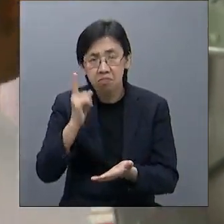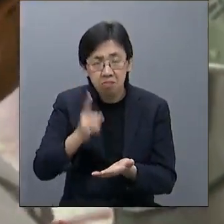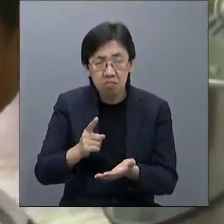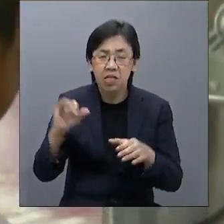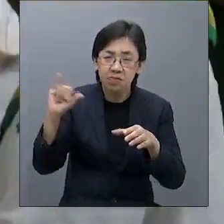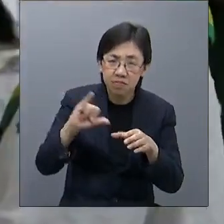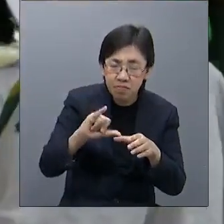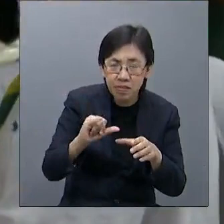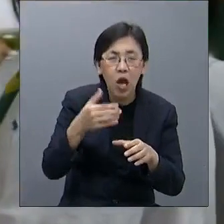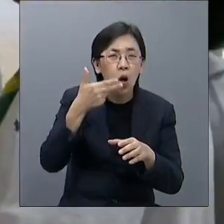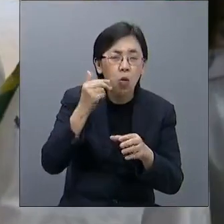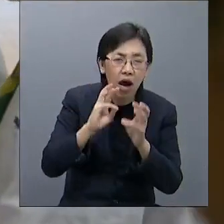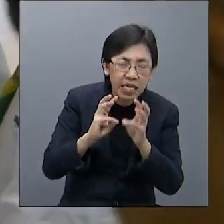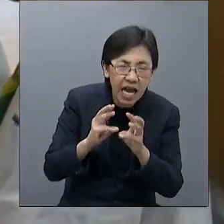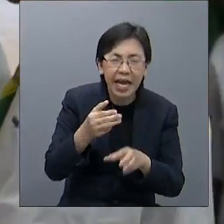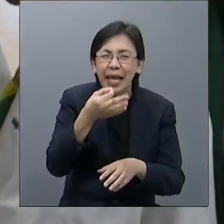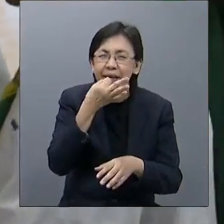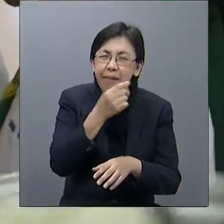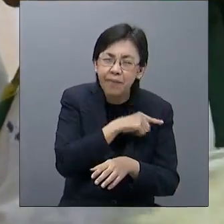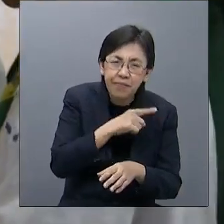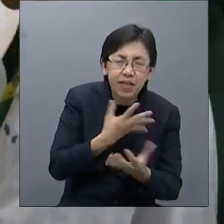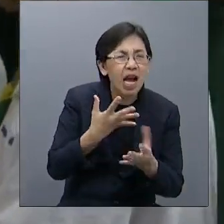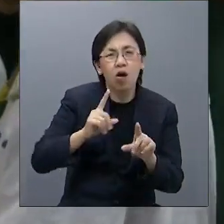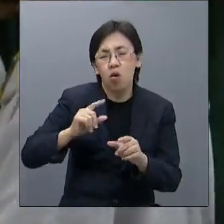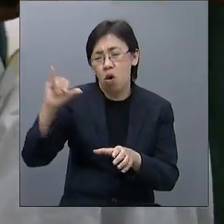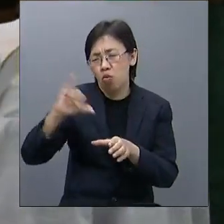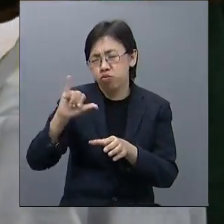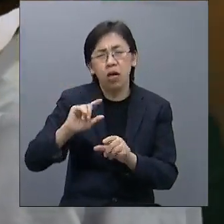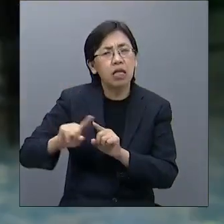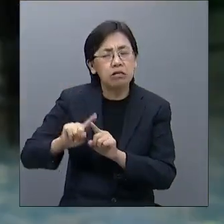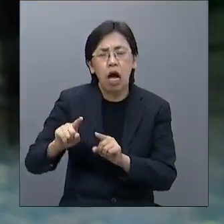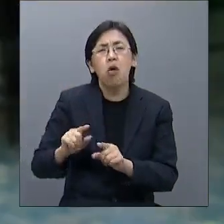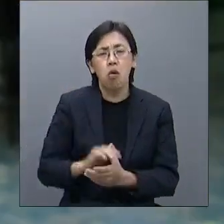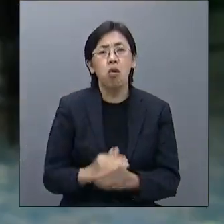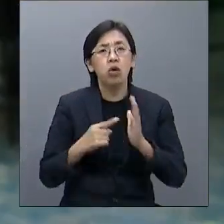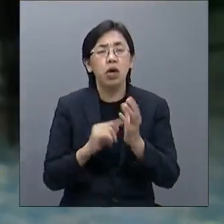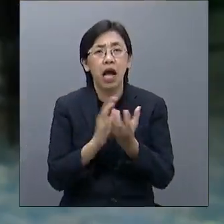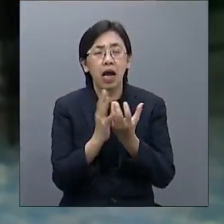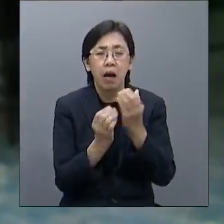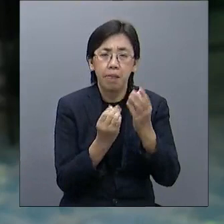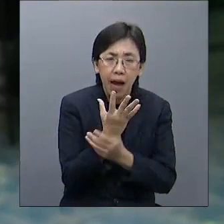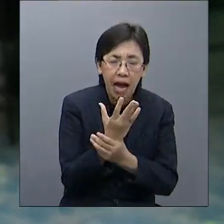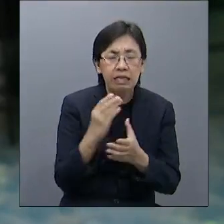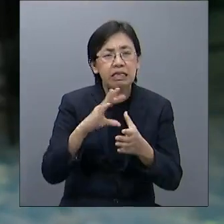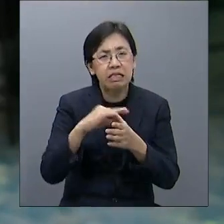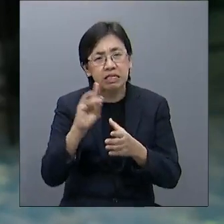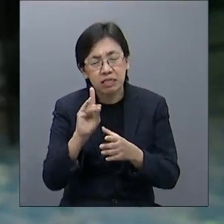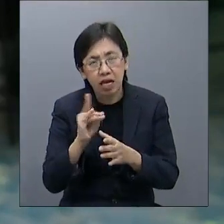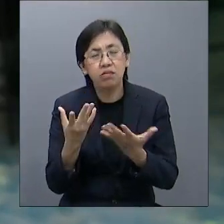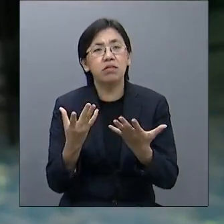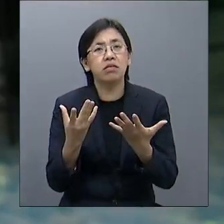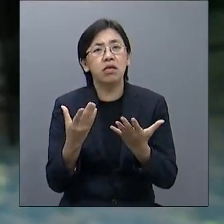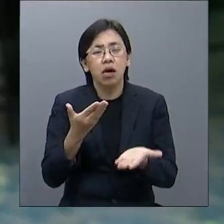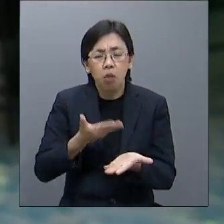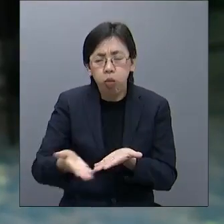อสูงมากนะครับมันจะต้องใช้ต้นทุนในการจัดซื้อต่างๆนะครับอย่างเช่นผักเนื้ออะไรพวกนี้นะครับแล้วก็เป็นรายจ่